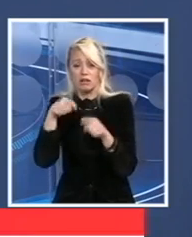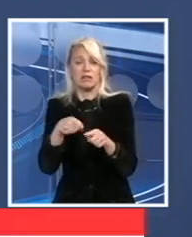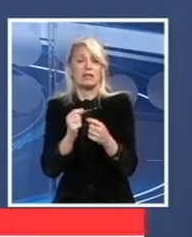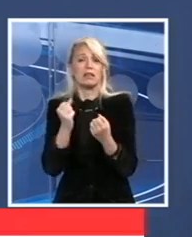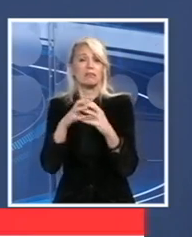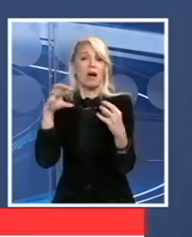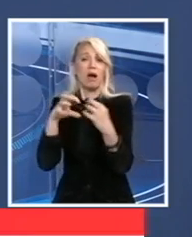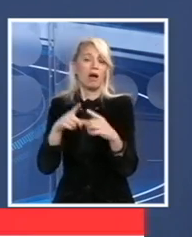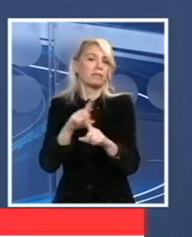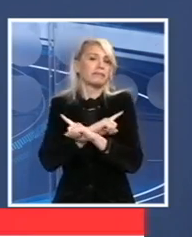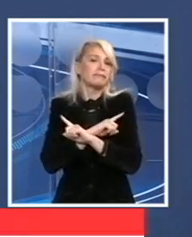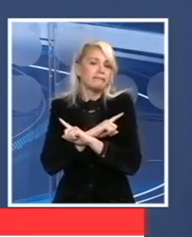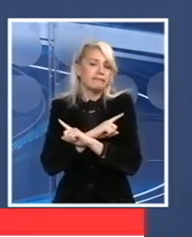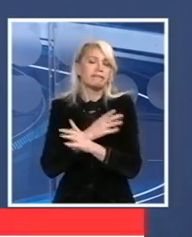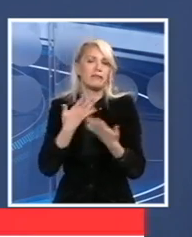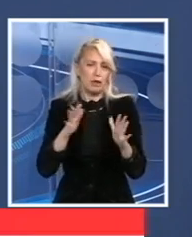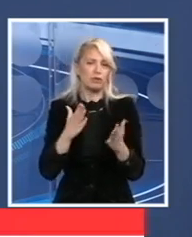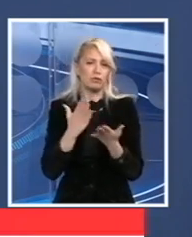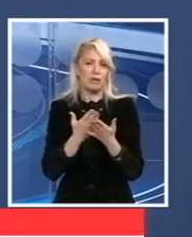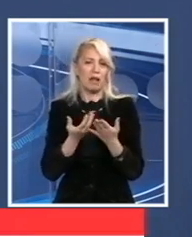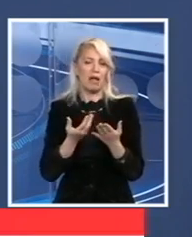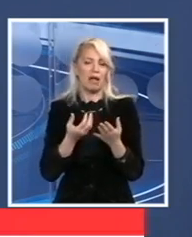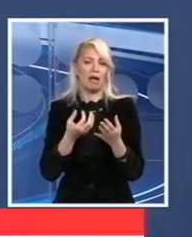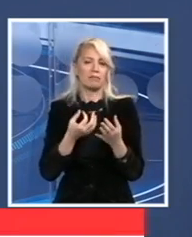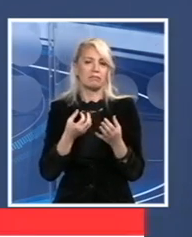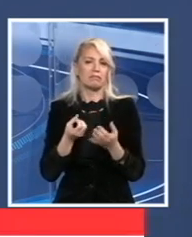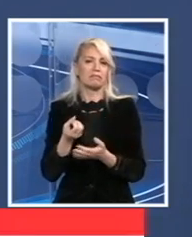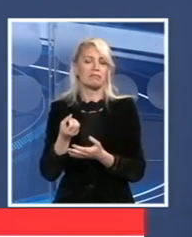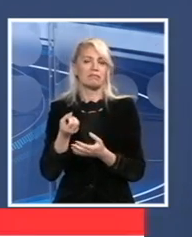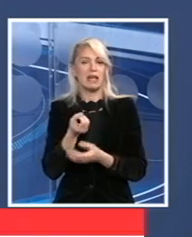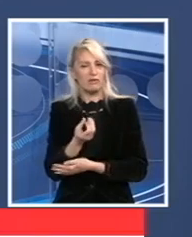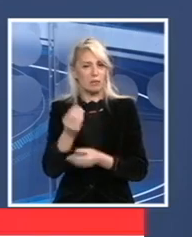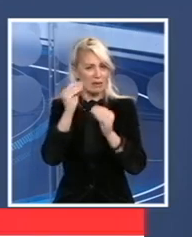obaveštavali i već je i bila izjava u medijima.